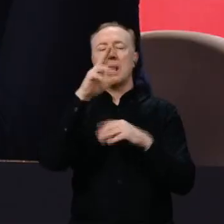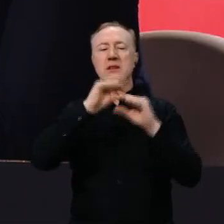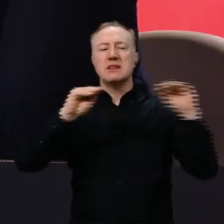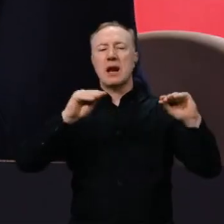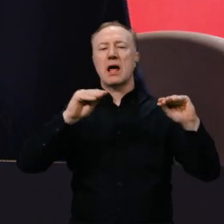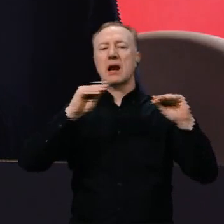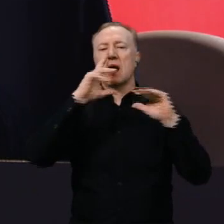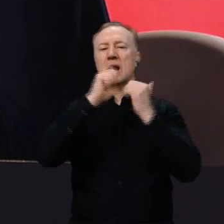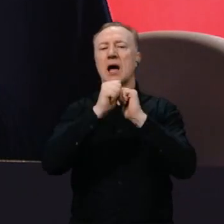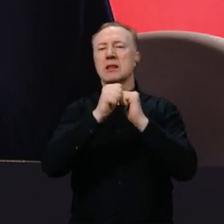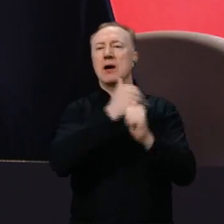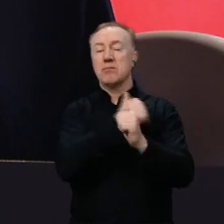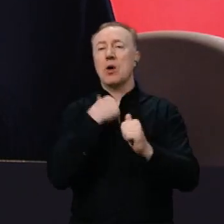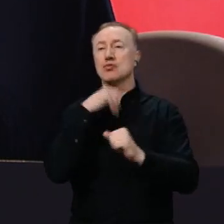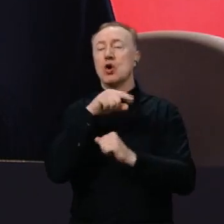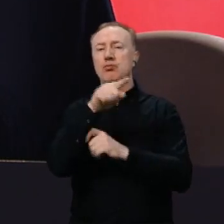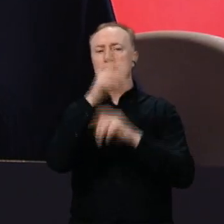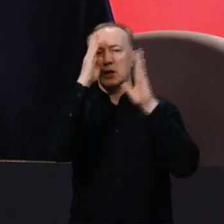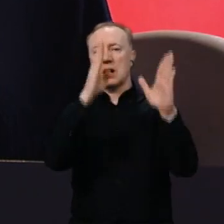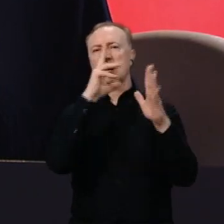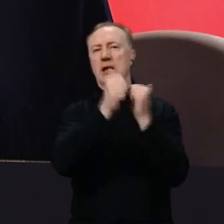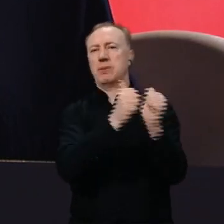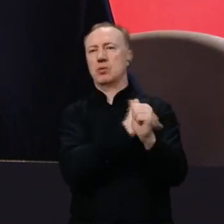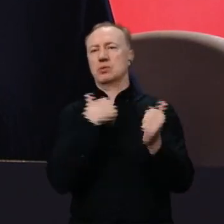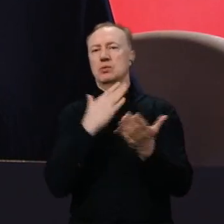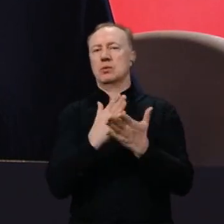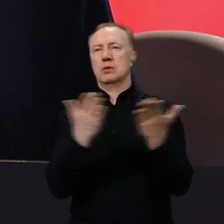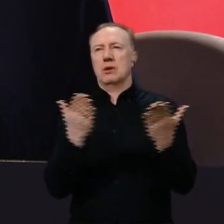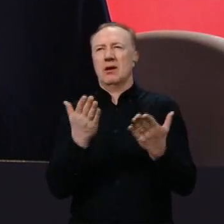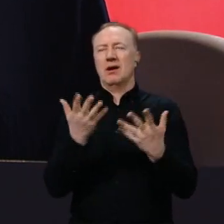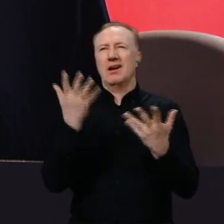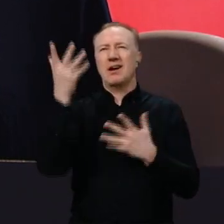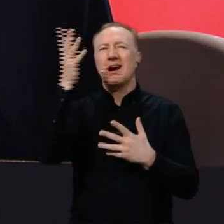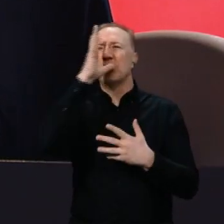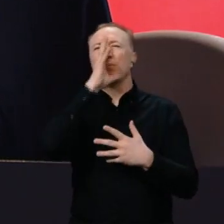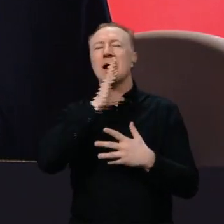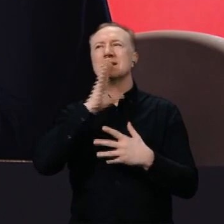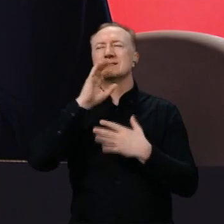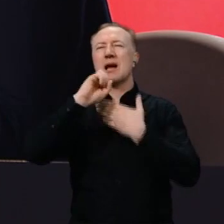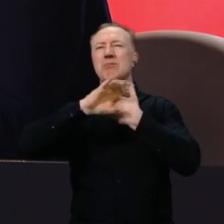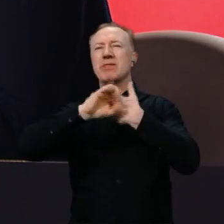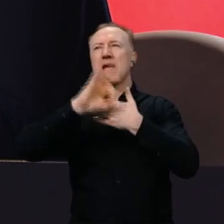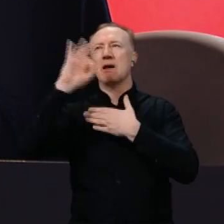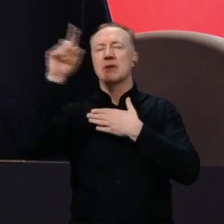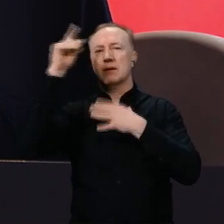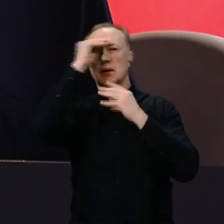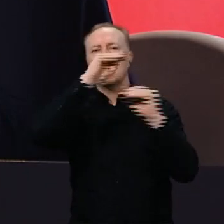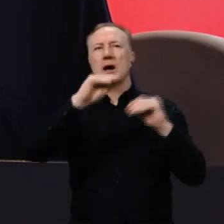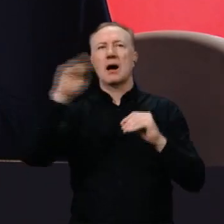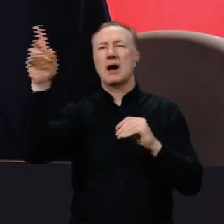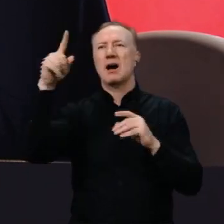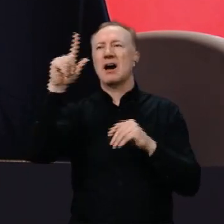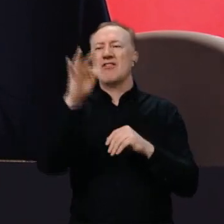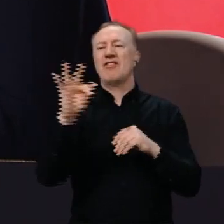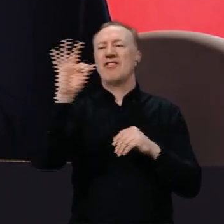prawda? Brazylijskie media podają w ogóle, że wysłannicy Flamengo spotkają się, czy spotkali się z Paulo Sousą